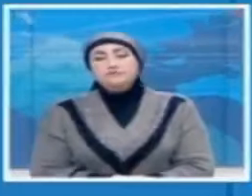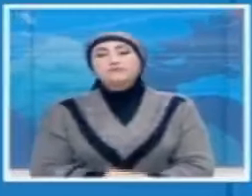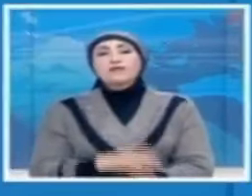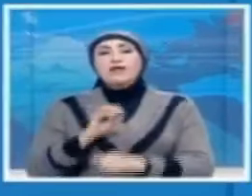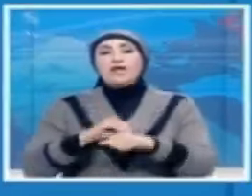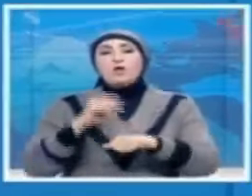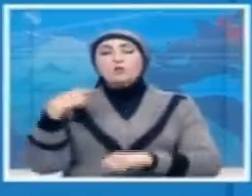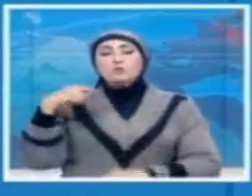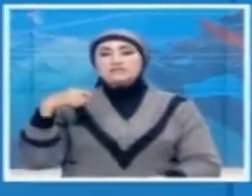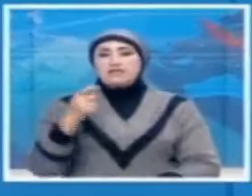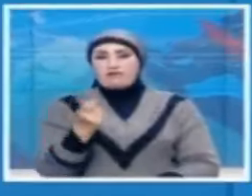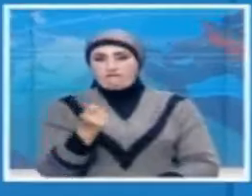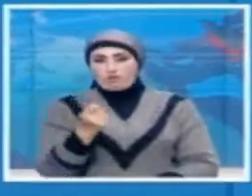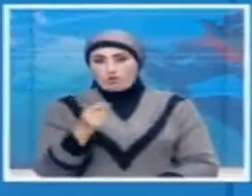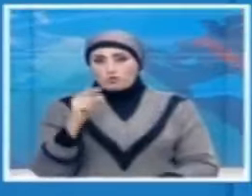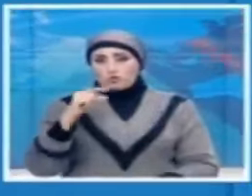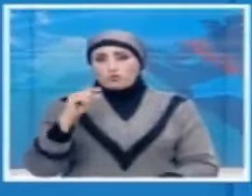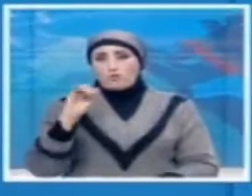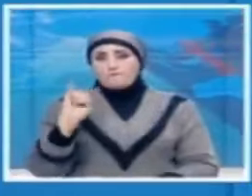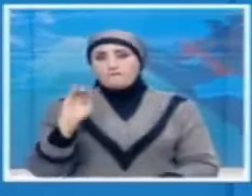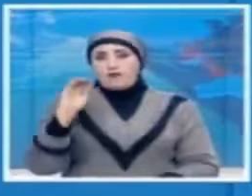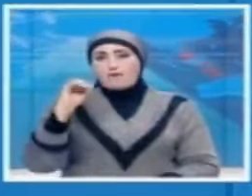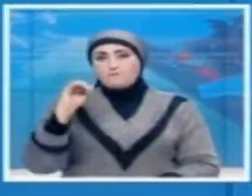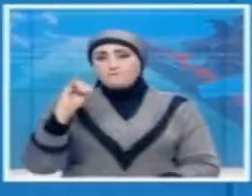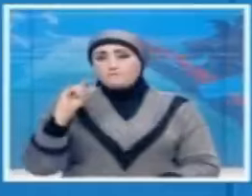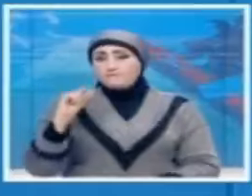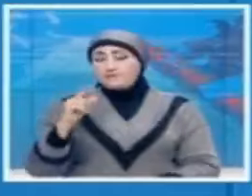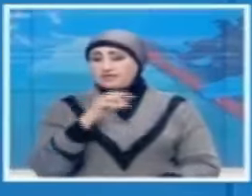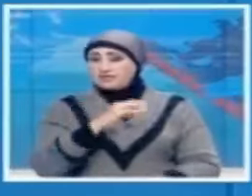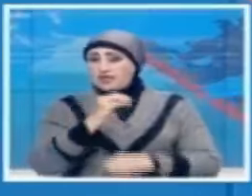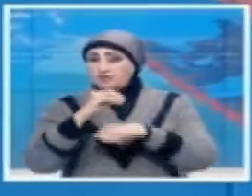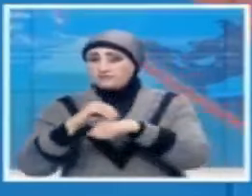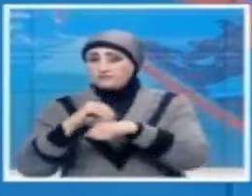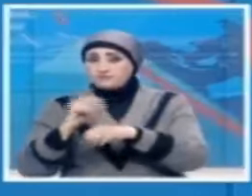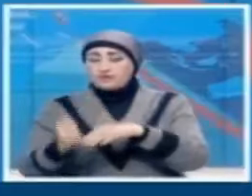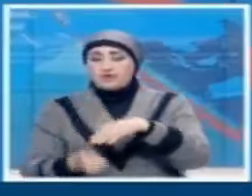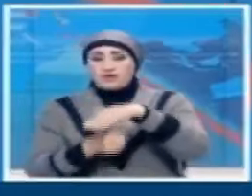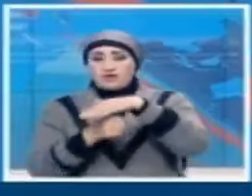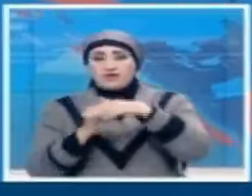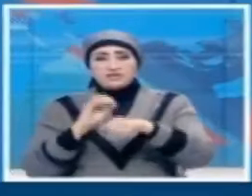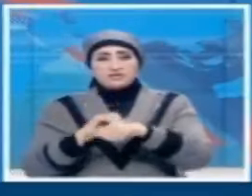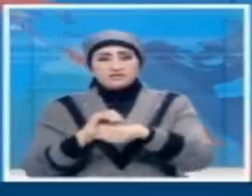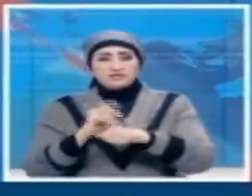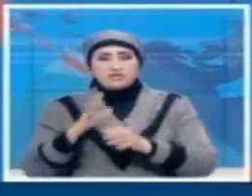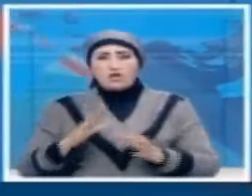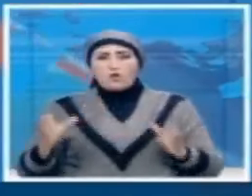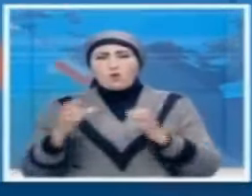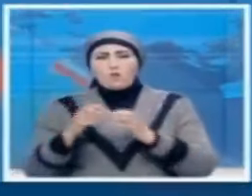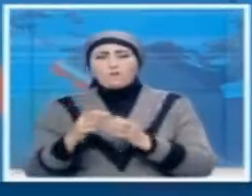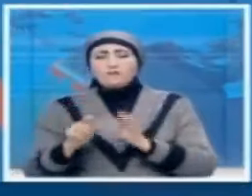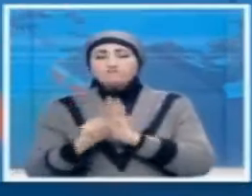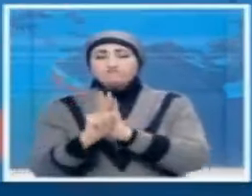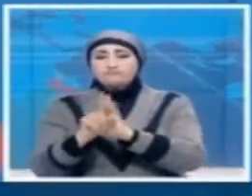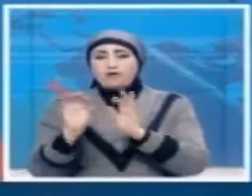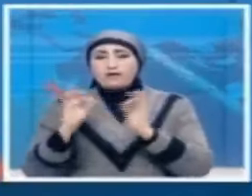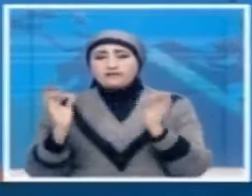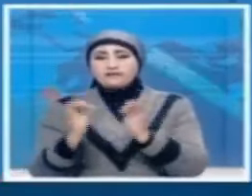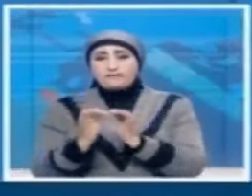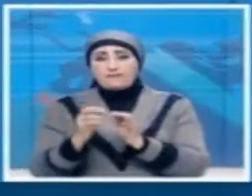أكد وزير المالية الدكتور محمد معيط أن هناك تكليفا رئاسيا لإقرار حزمة جديدة للحماية